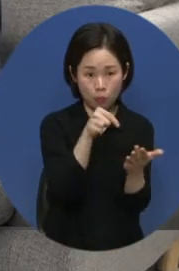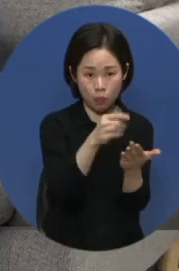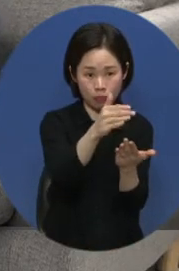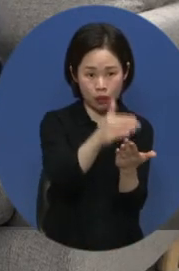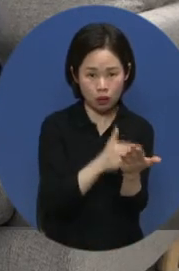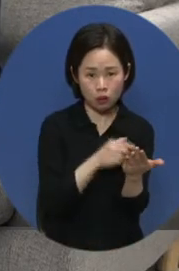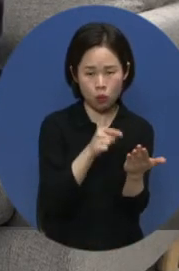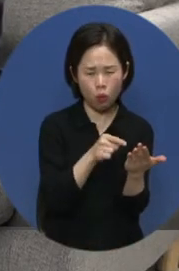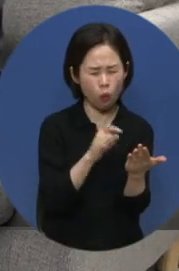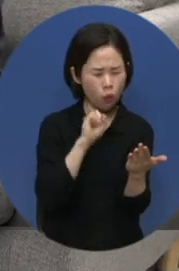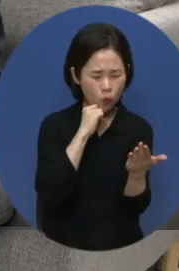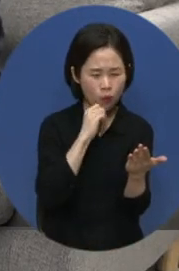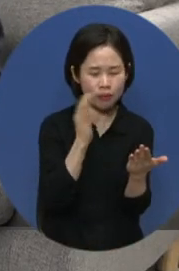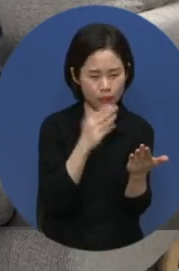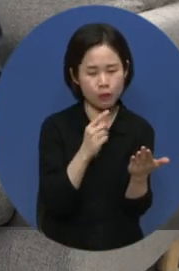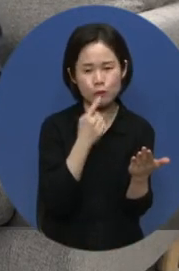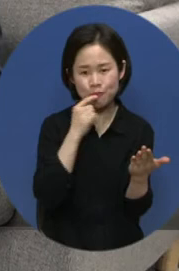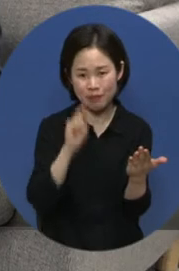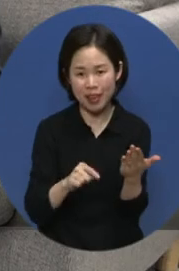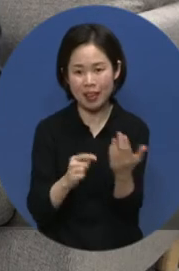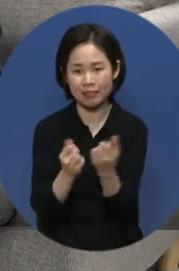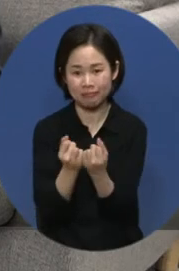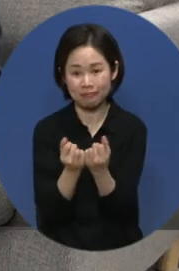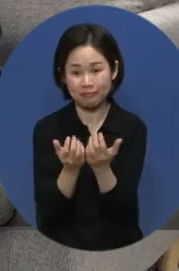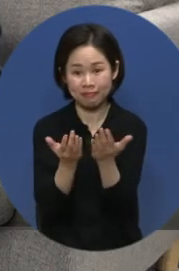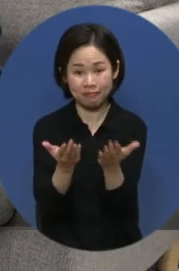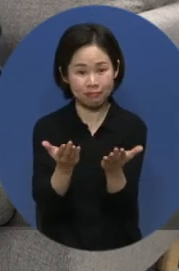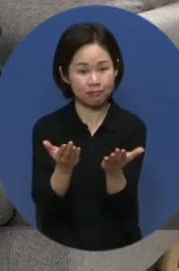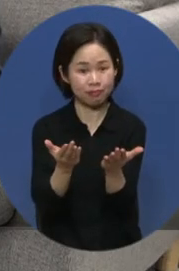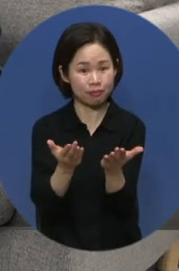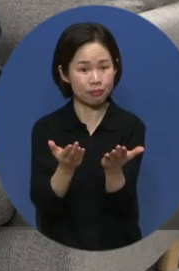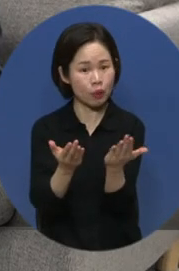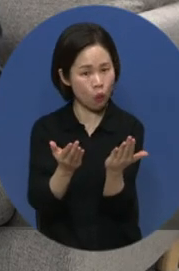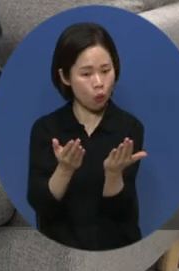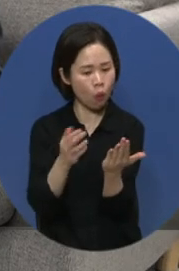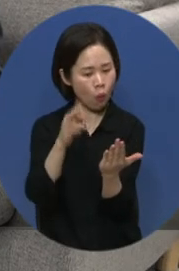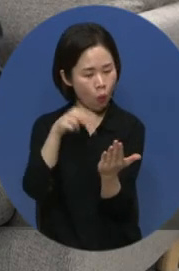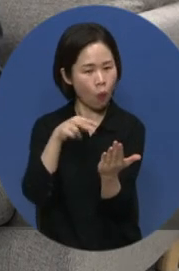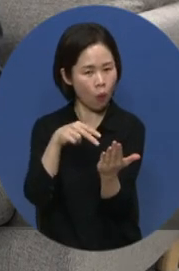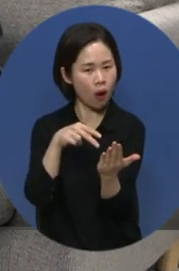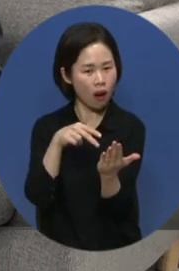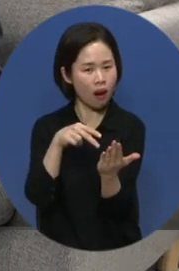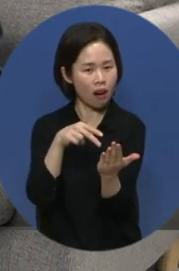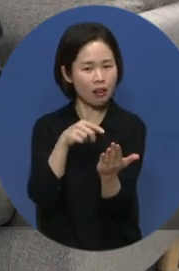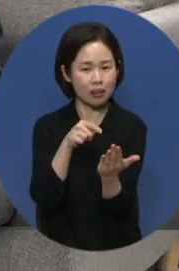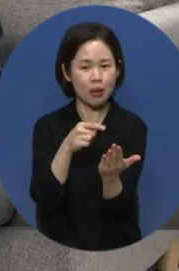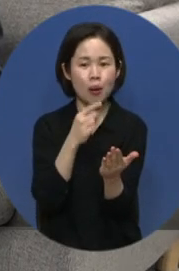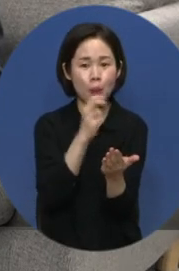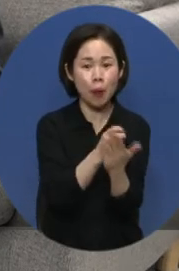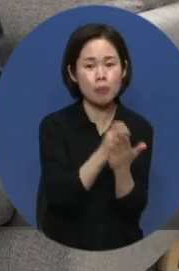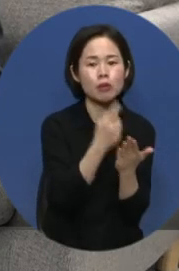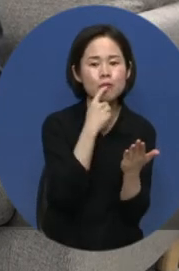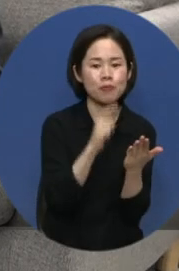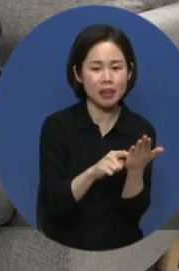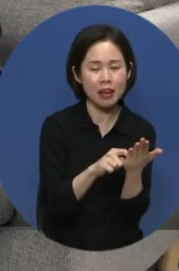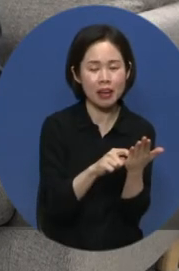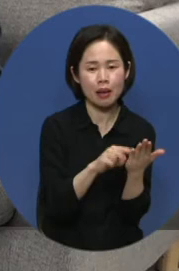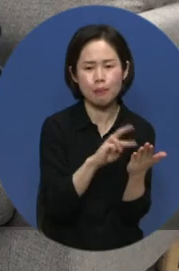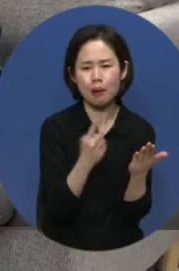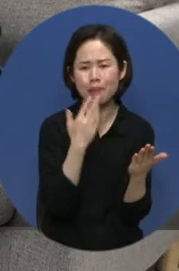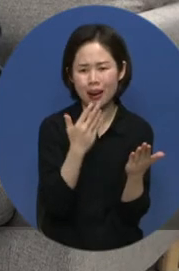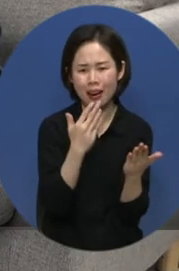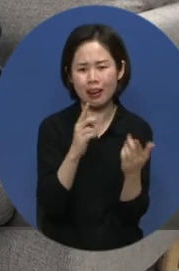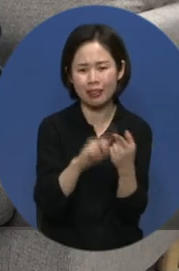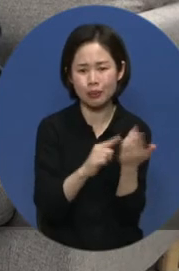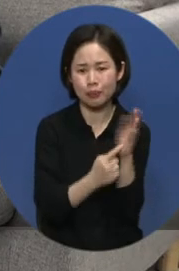형태로 그들에게 진짜 와닿고 그들을 위한 법이 이렇게 쓰일 수 있다는 걸 좀 보여드리는 일을 처음으로 하게 되었을 때